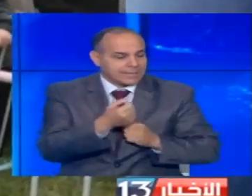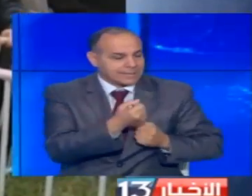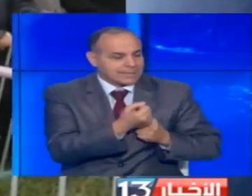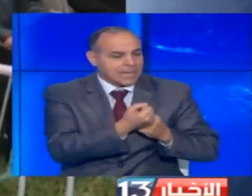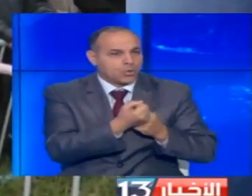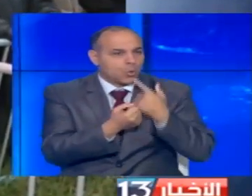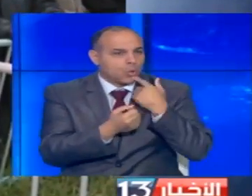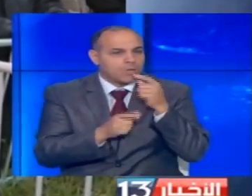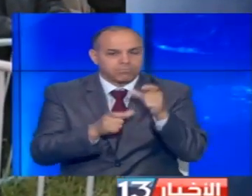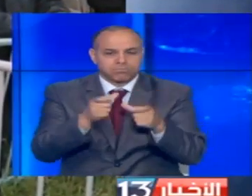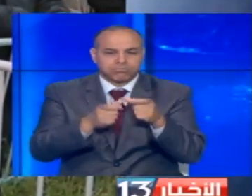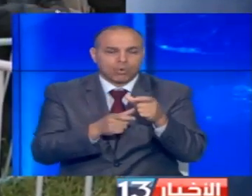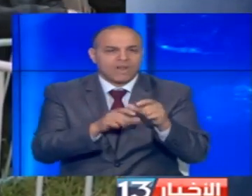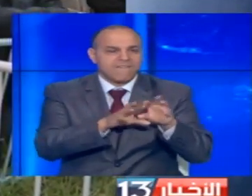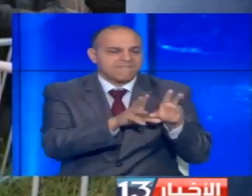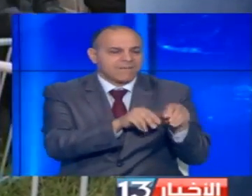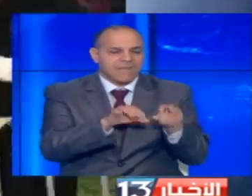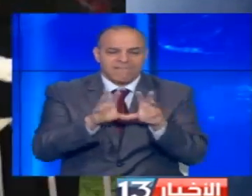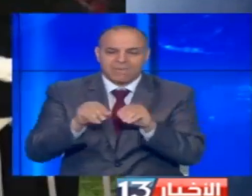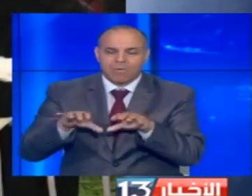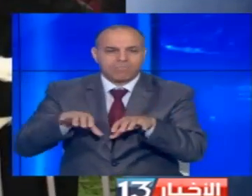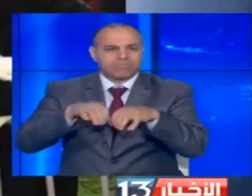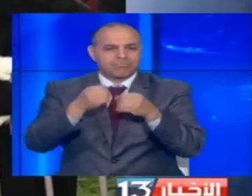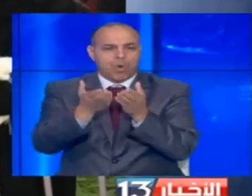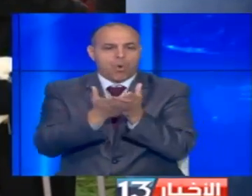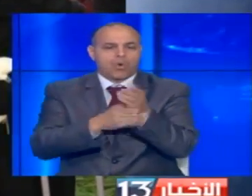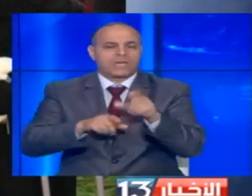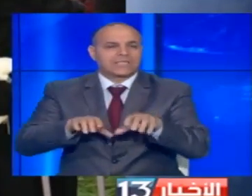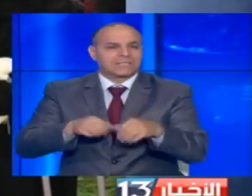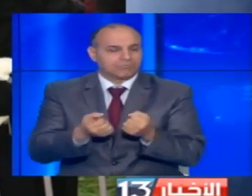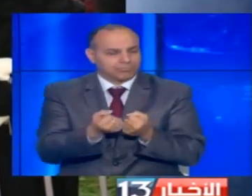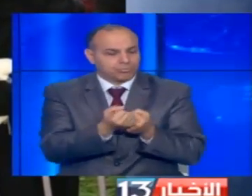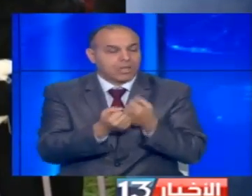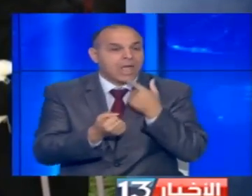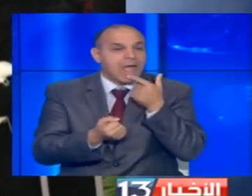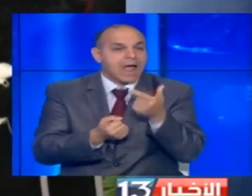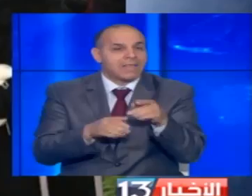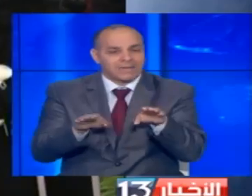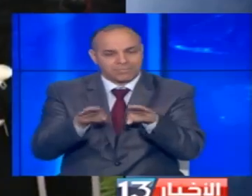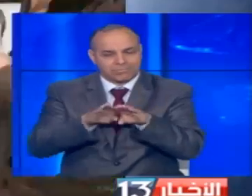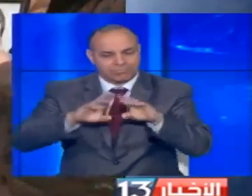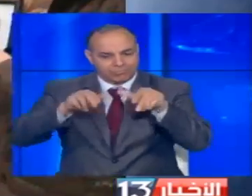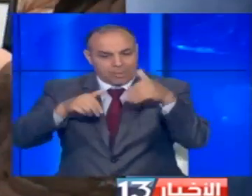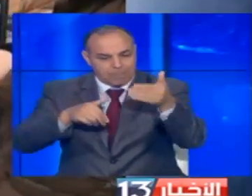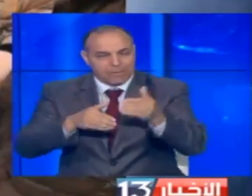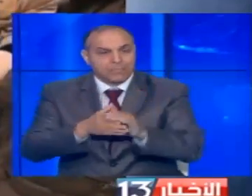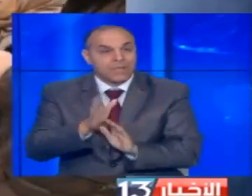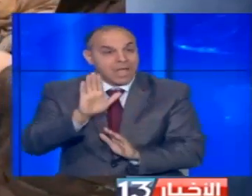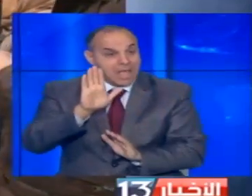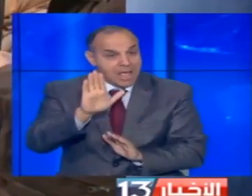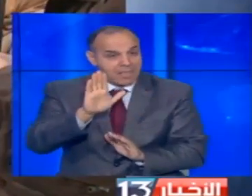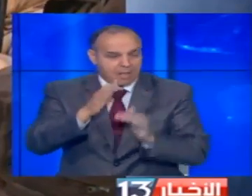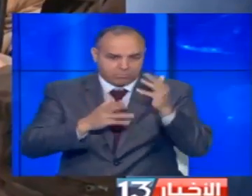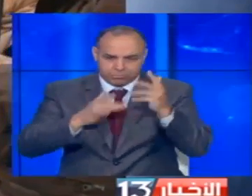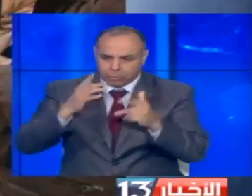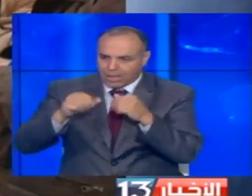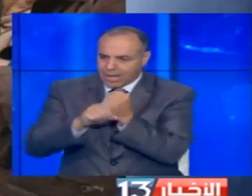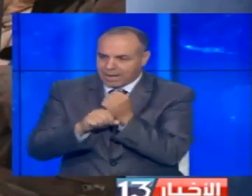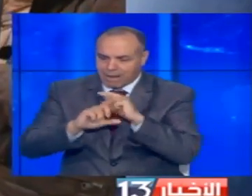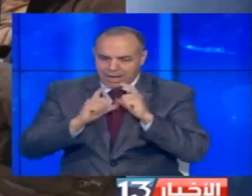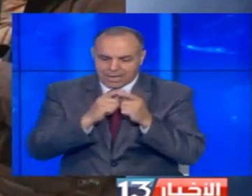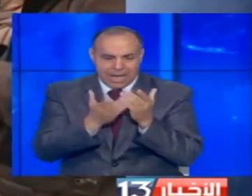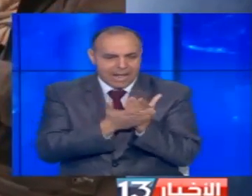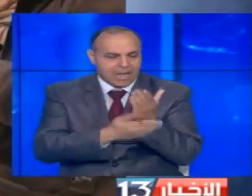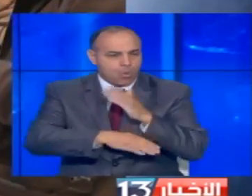المقابل تجمعات لعائلات انتهاكات حقوق الانسان مسار العداله الانتقاليه ونتائج اعمال هيئه